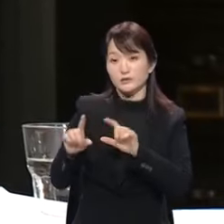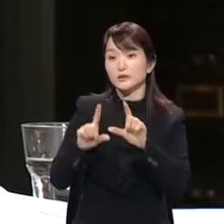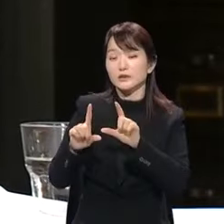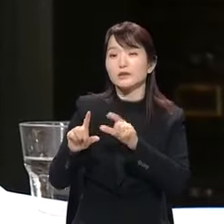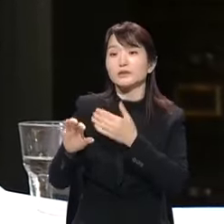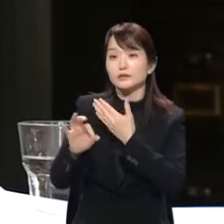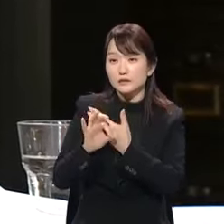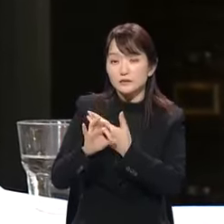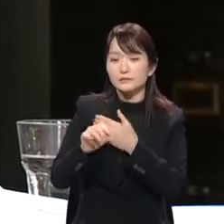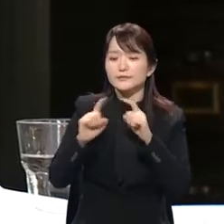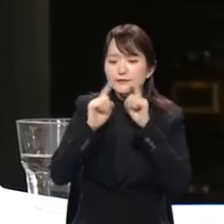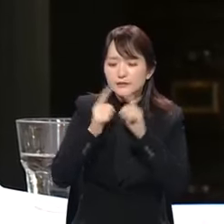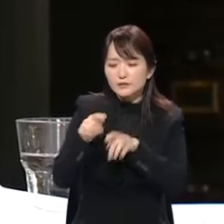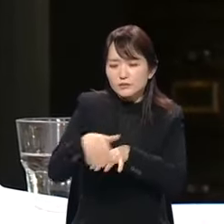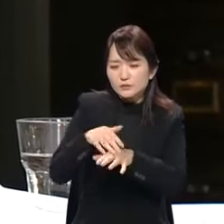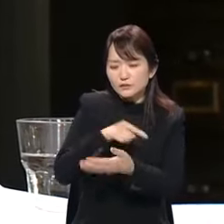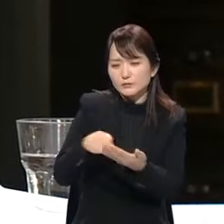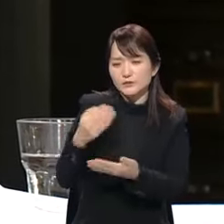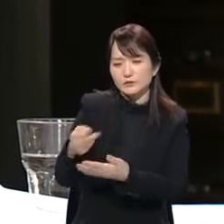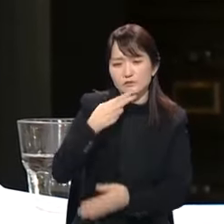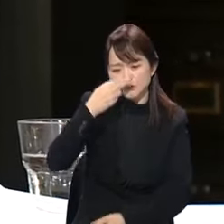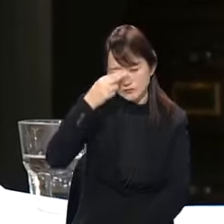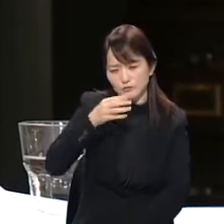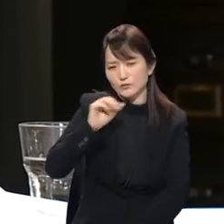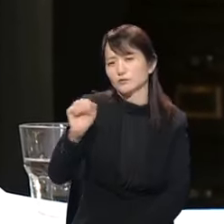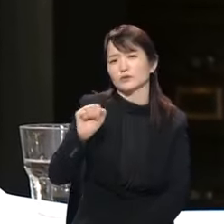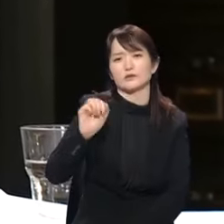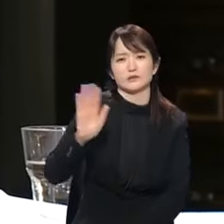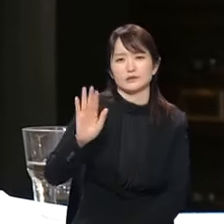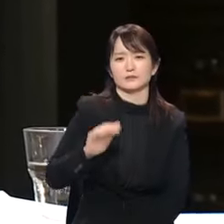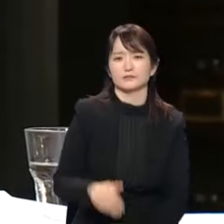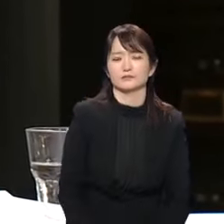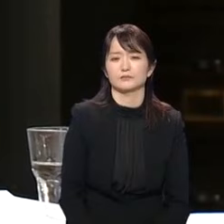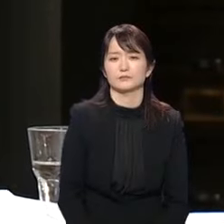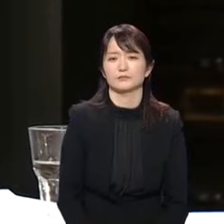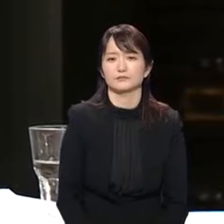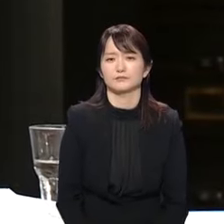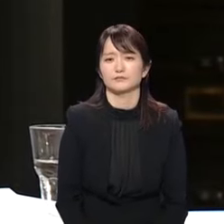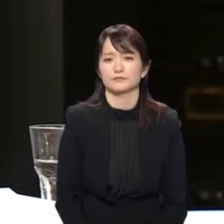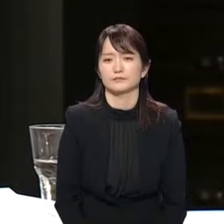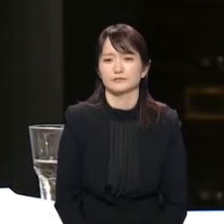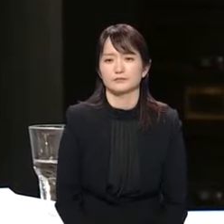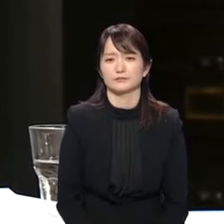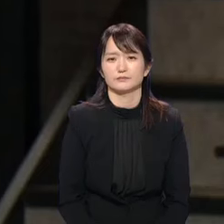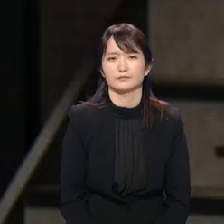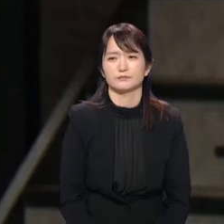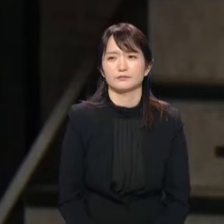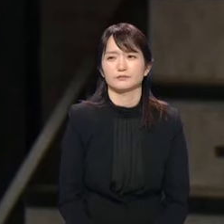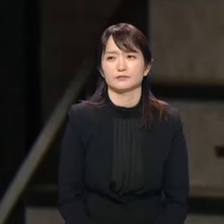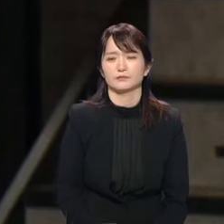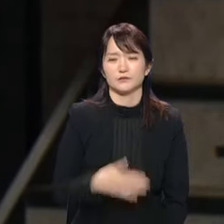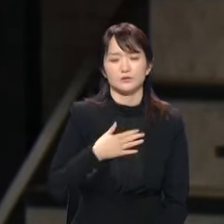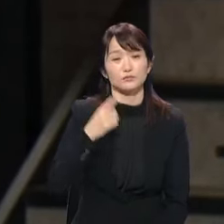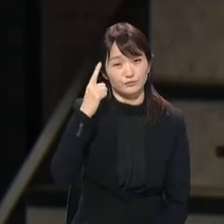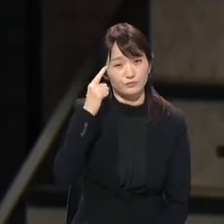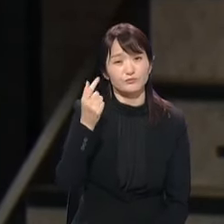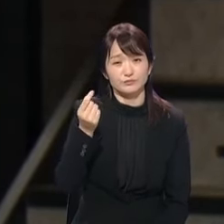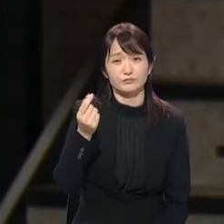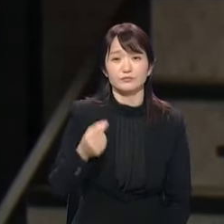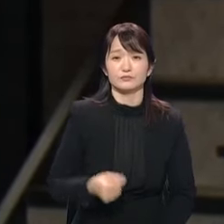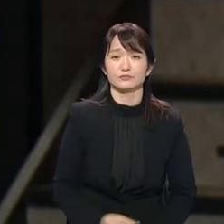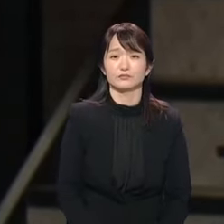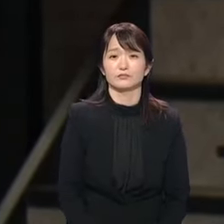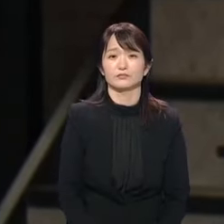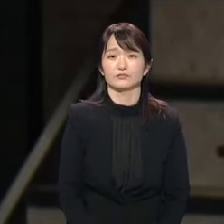개인과 조직의 피해를 끼치는 음주 운전을 하지 않습니다 자 교수님네 그렇습니다 저도 이제 그 생각이 들었어요 뭐